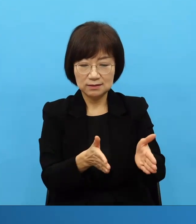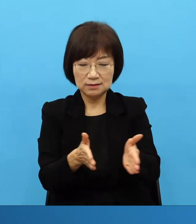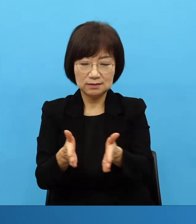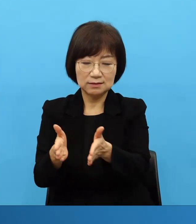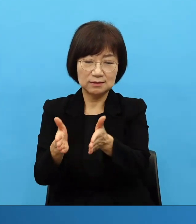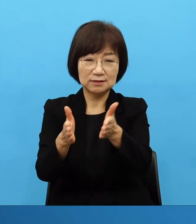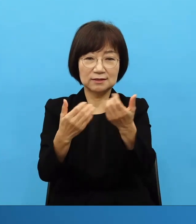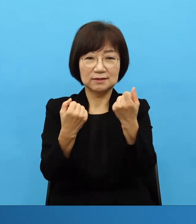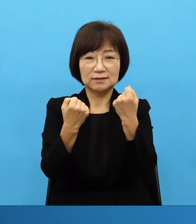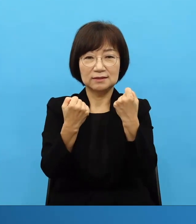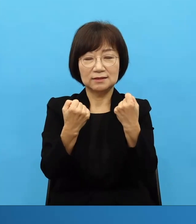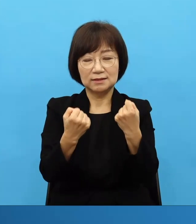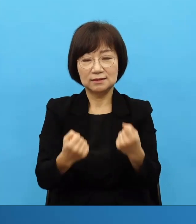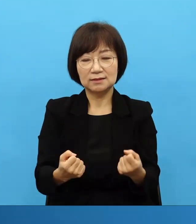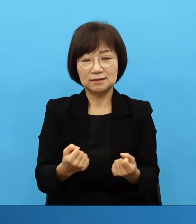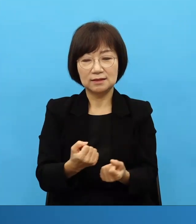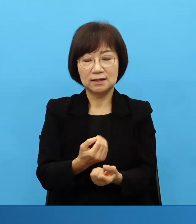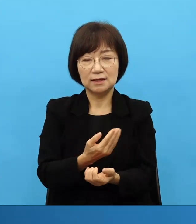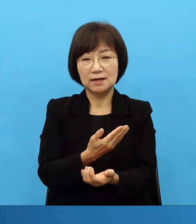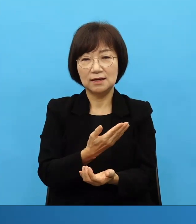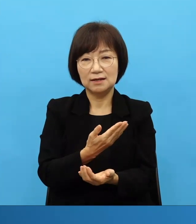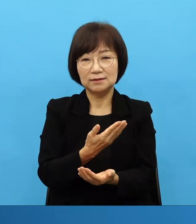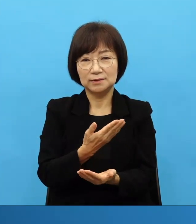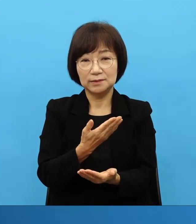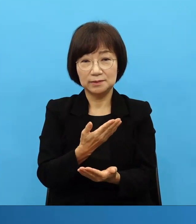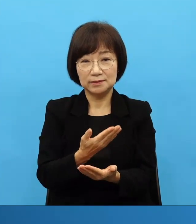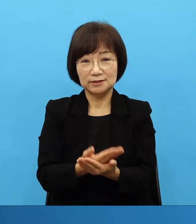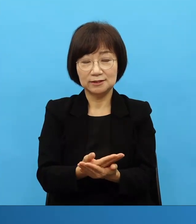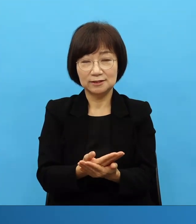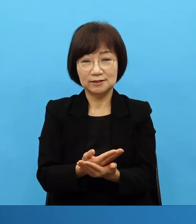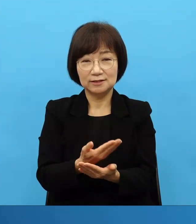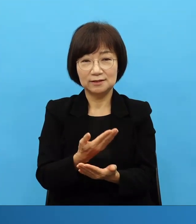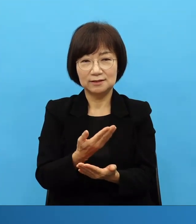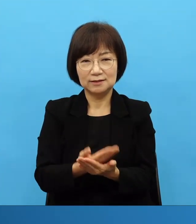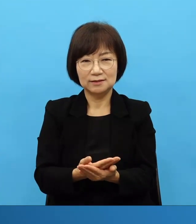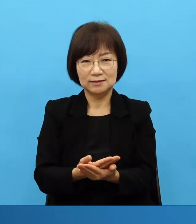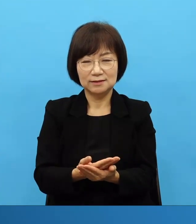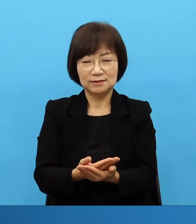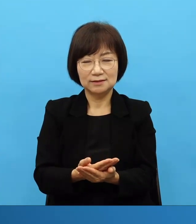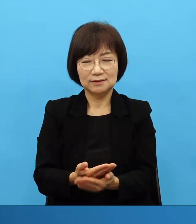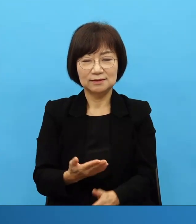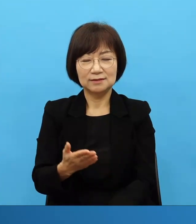제자의 길에 있게 하소서.